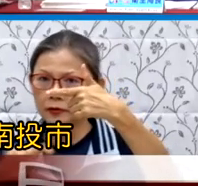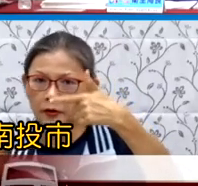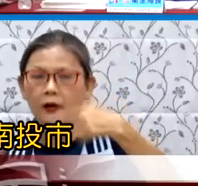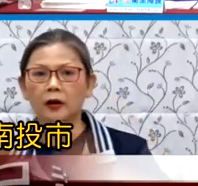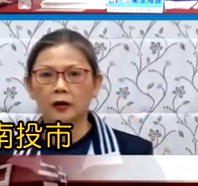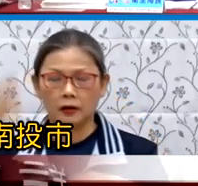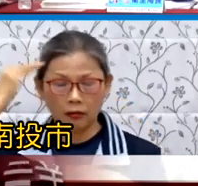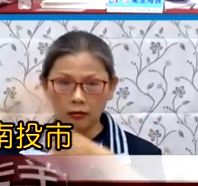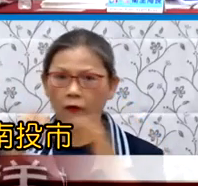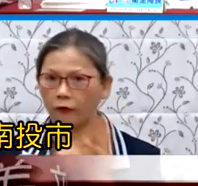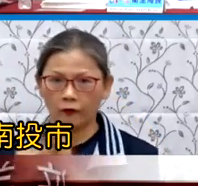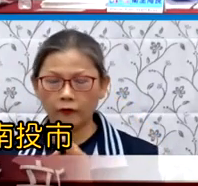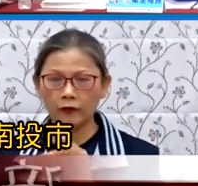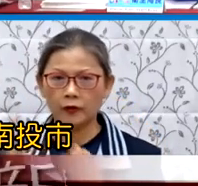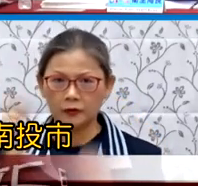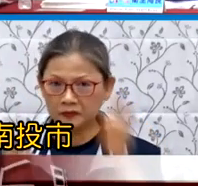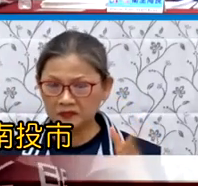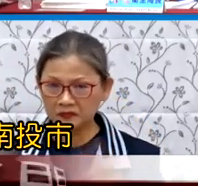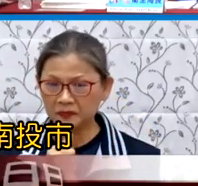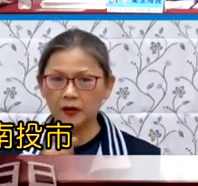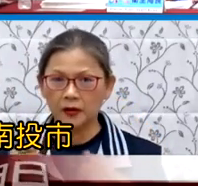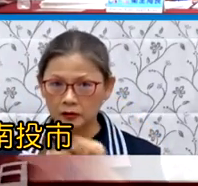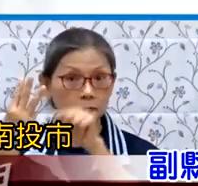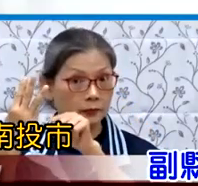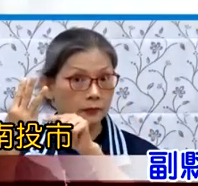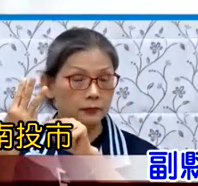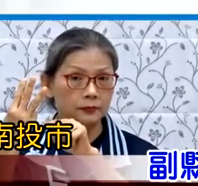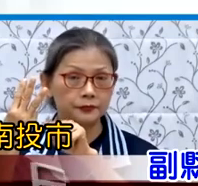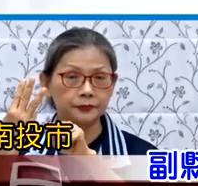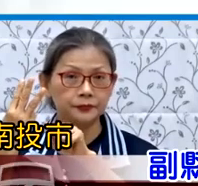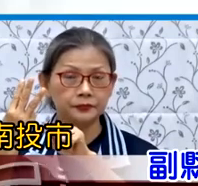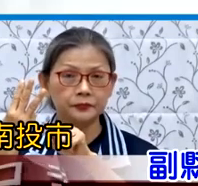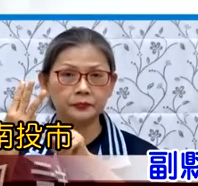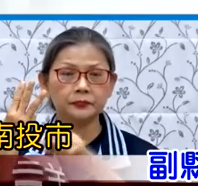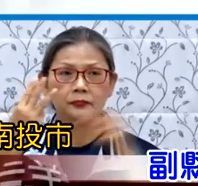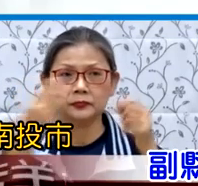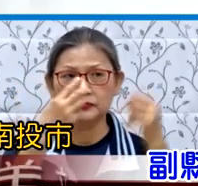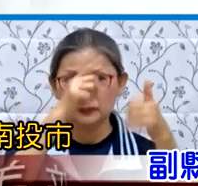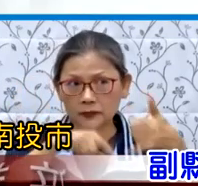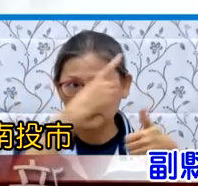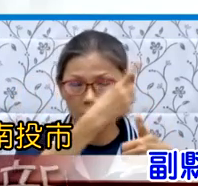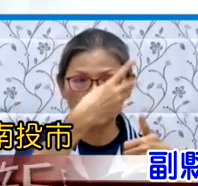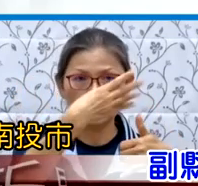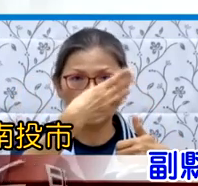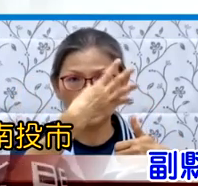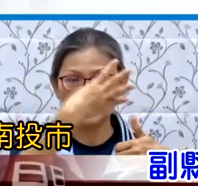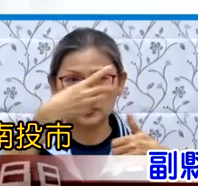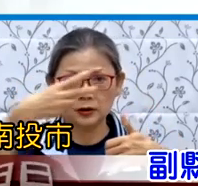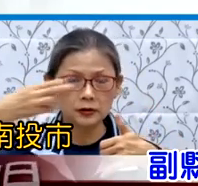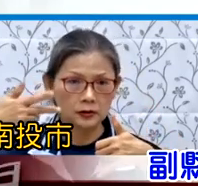6月22号，南投县再度出现新冠肺炎确诊案例。 案14227，是